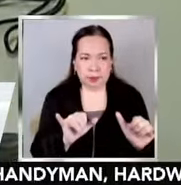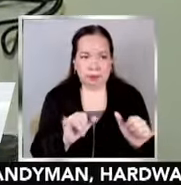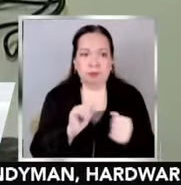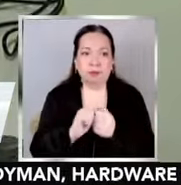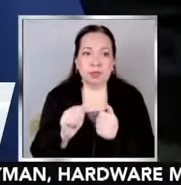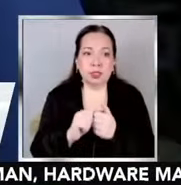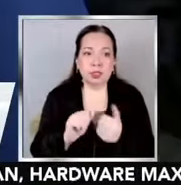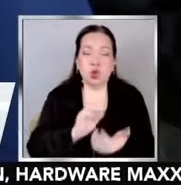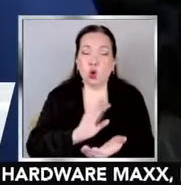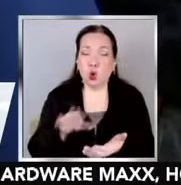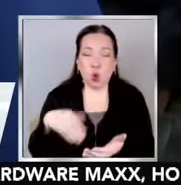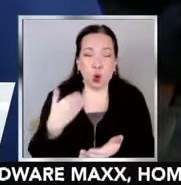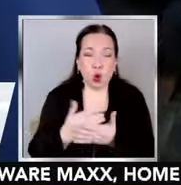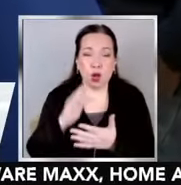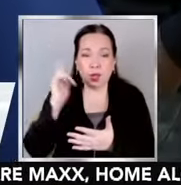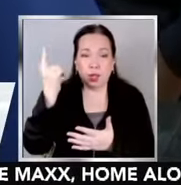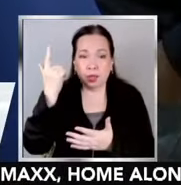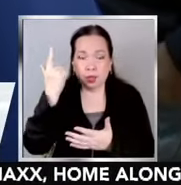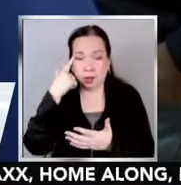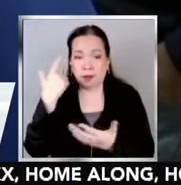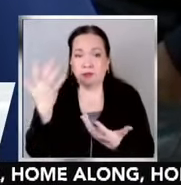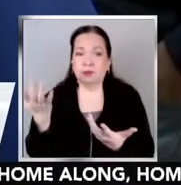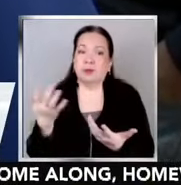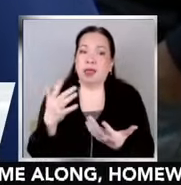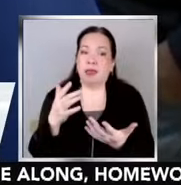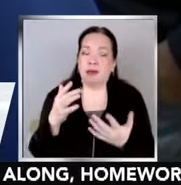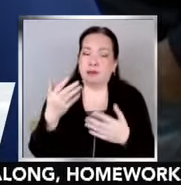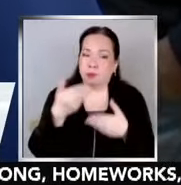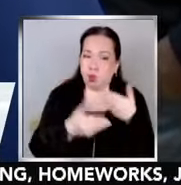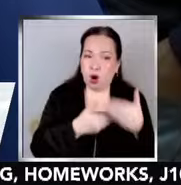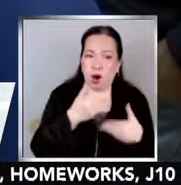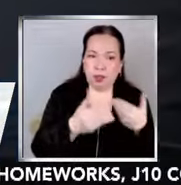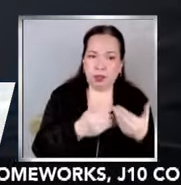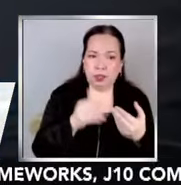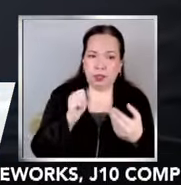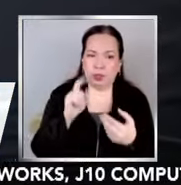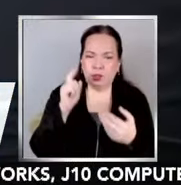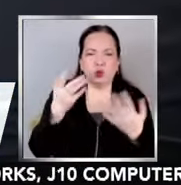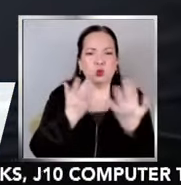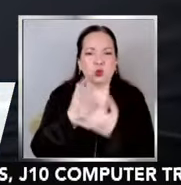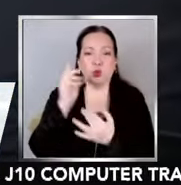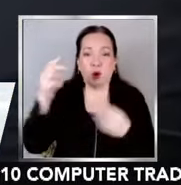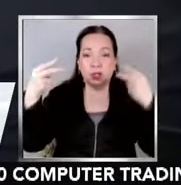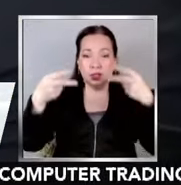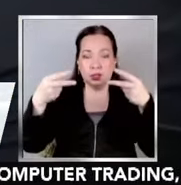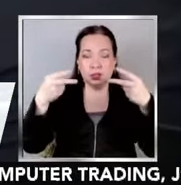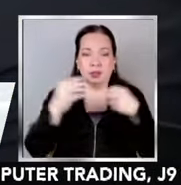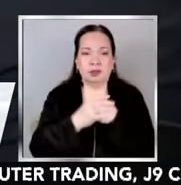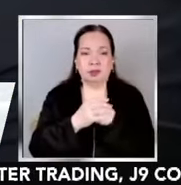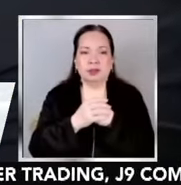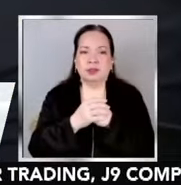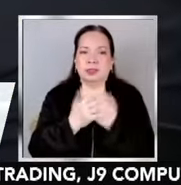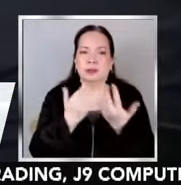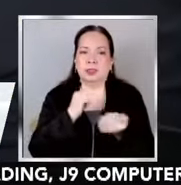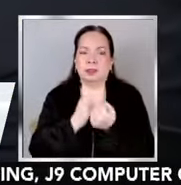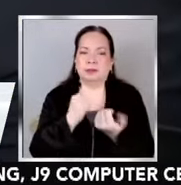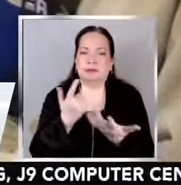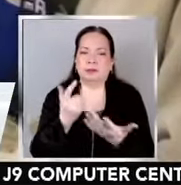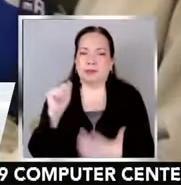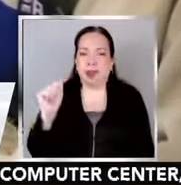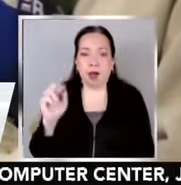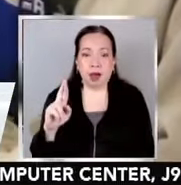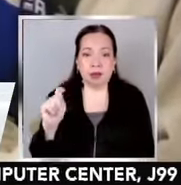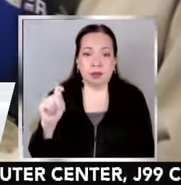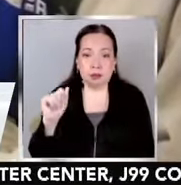government transactions pwedeng gawin sa iisang online portal. Anti-Red Tape Authority o ARTA at Department